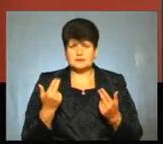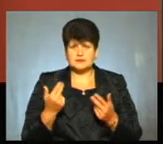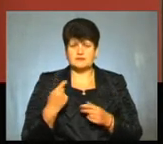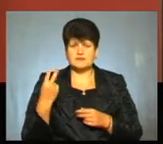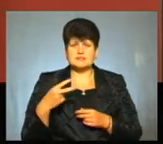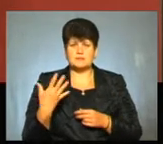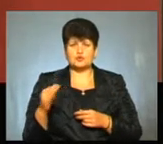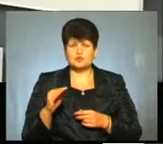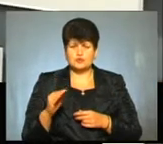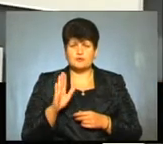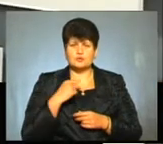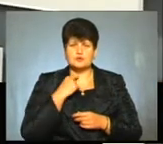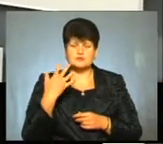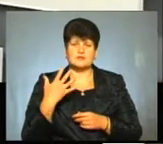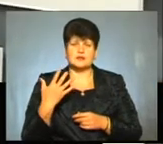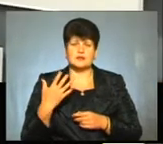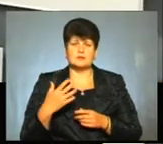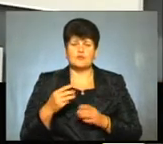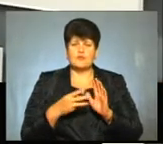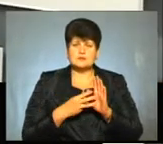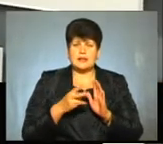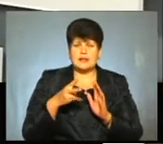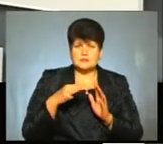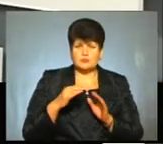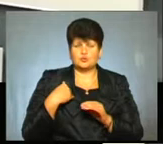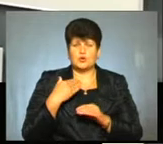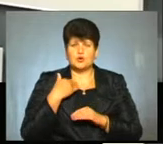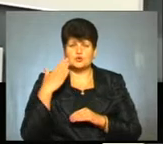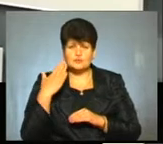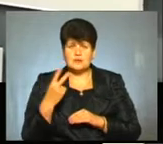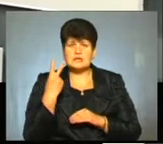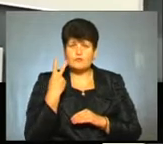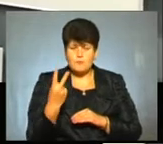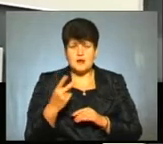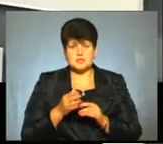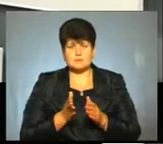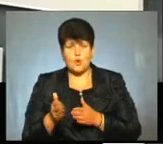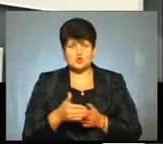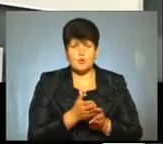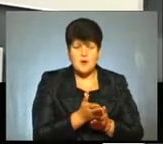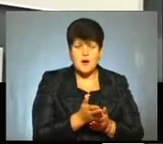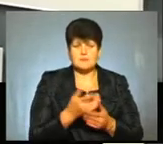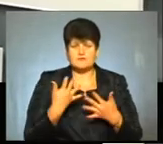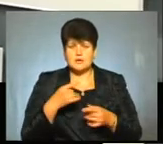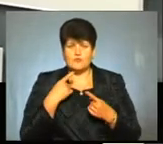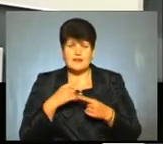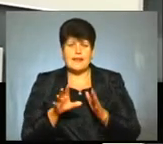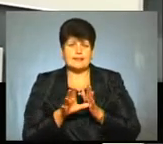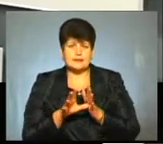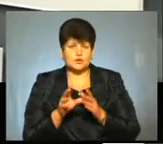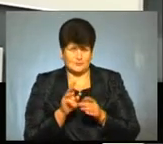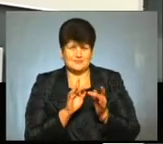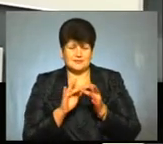буде голосування з 25 жовтня по 8 листопада, 14 днів буде тривати голосування двома способами. Це, як я вже казала,